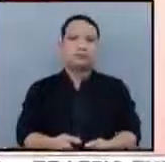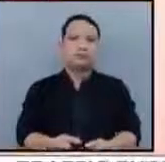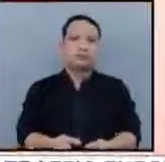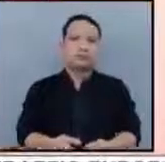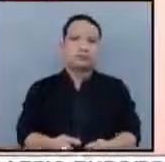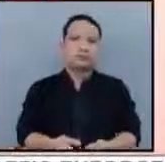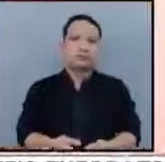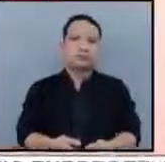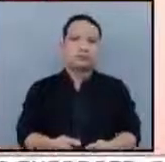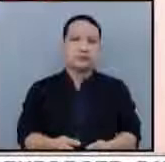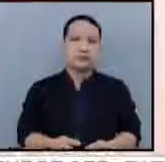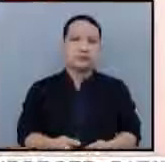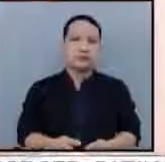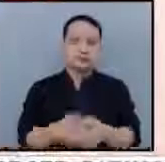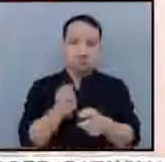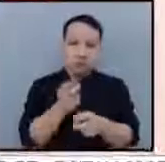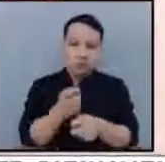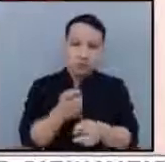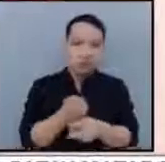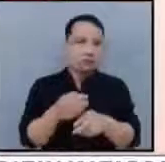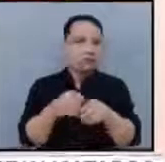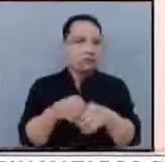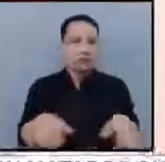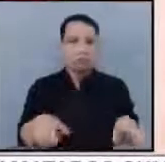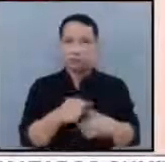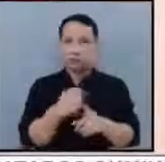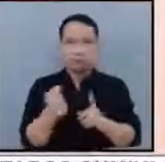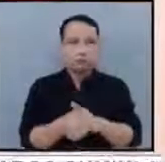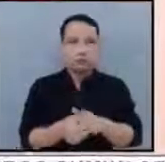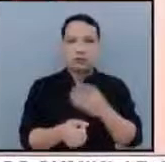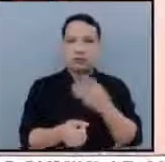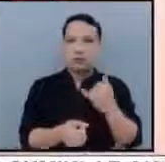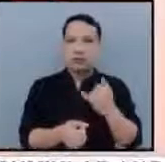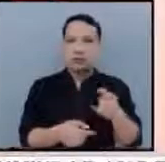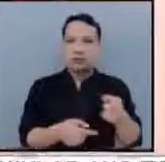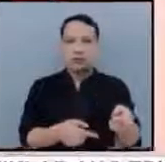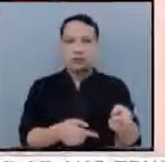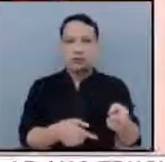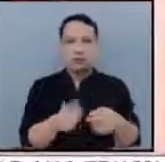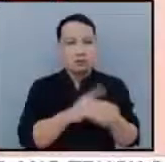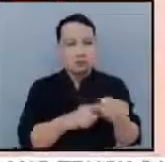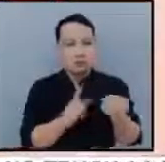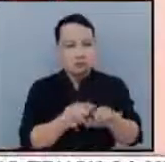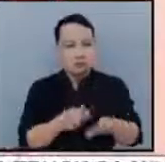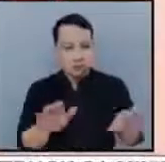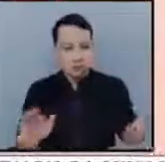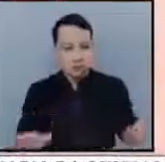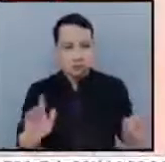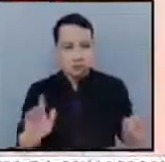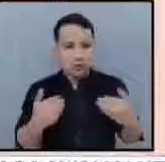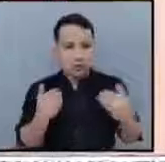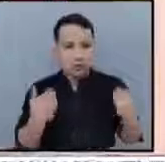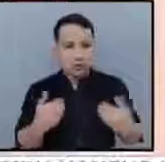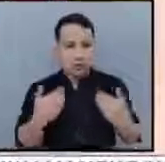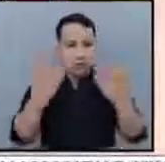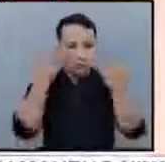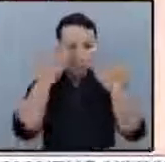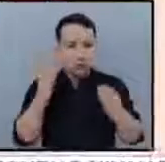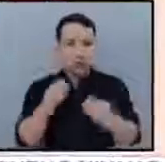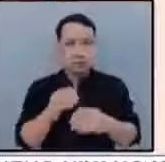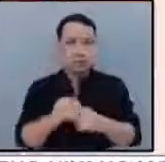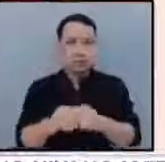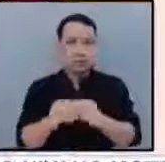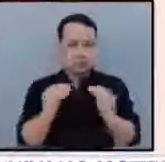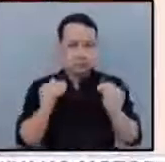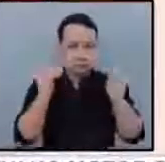ma'am, napakahirap doon ng sitwasyon nila kasi yung mga kabataan doon, hindi sila napopromote prior to my